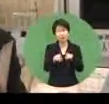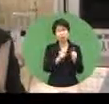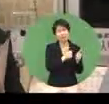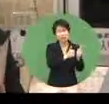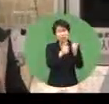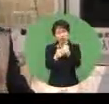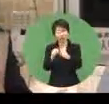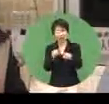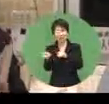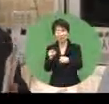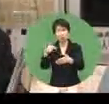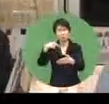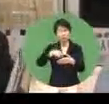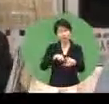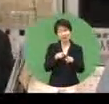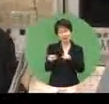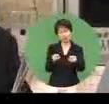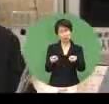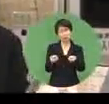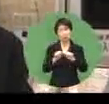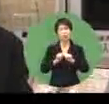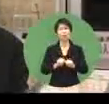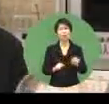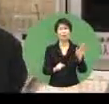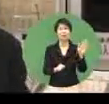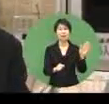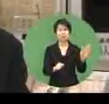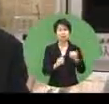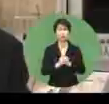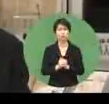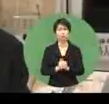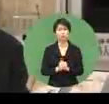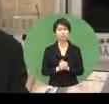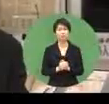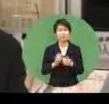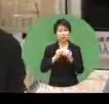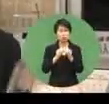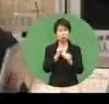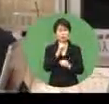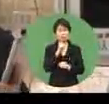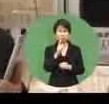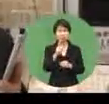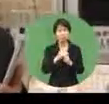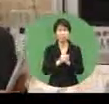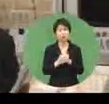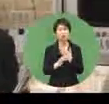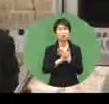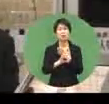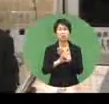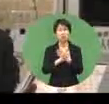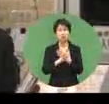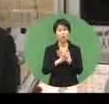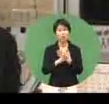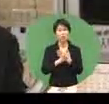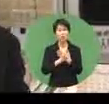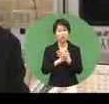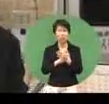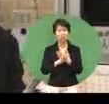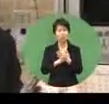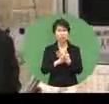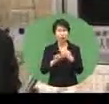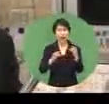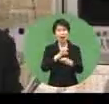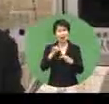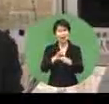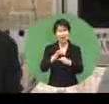回指導の中で指導をさせていただいております。詳しく申し上げますと、例えば営業許可証、それが切